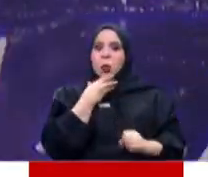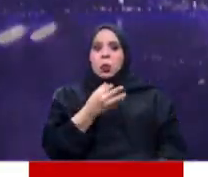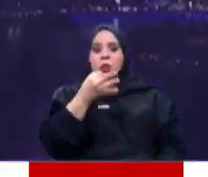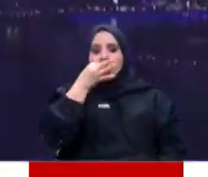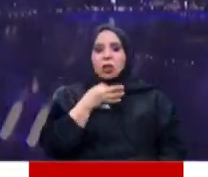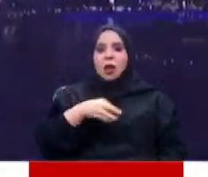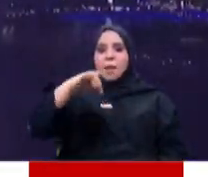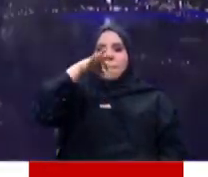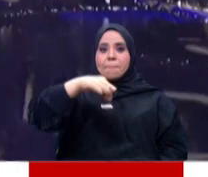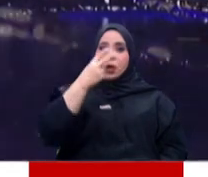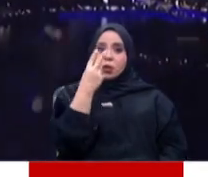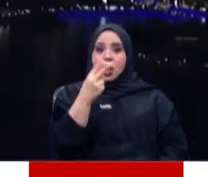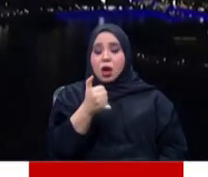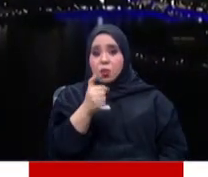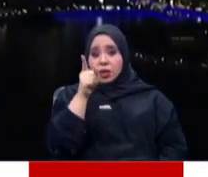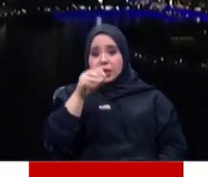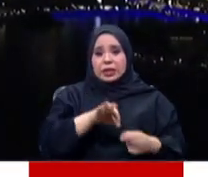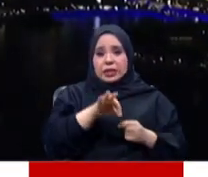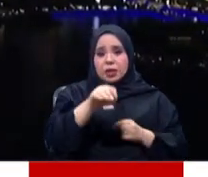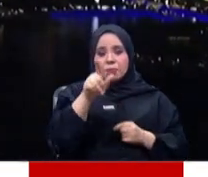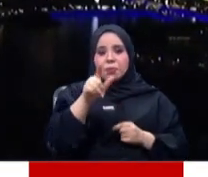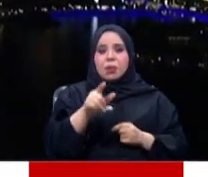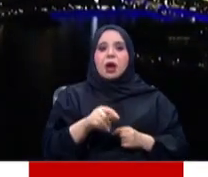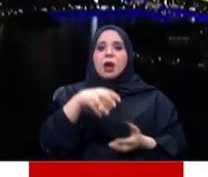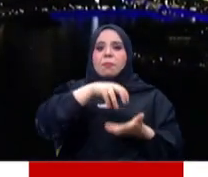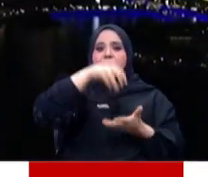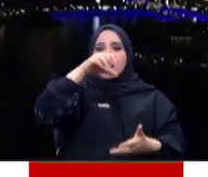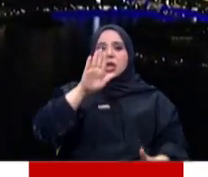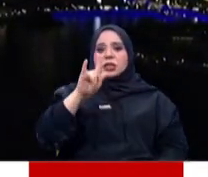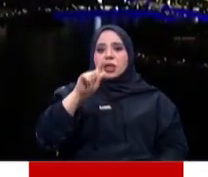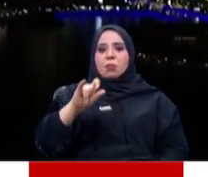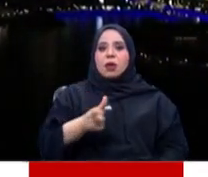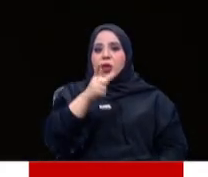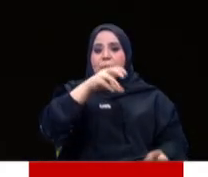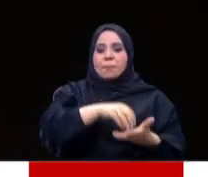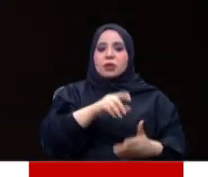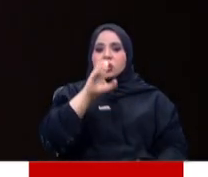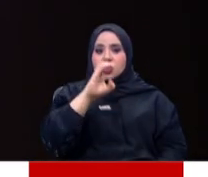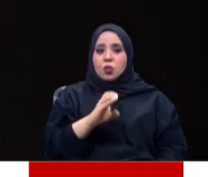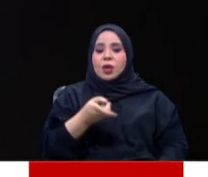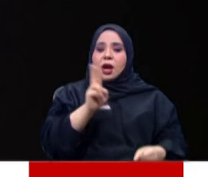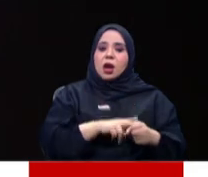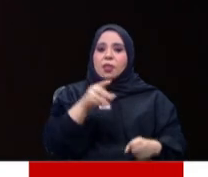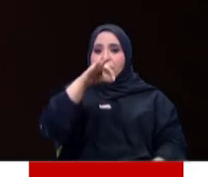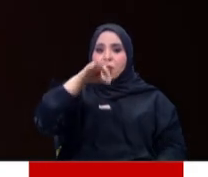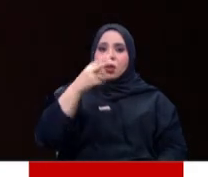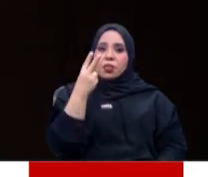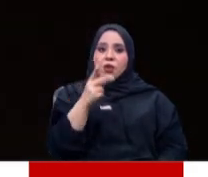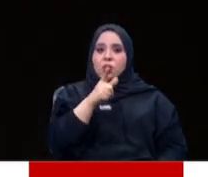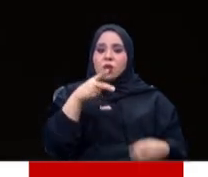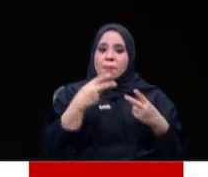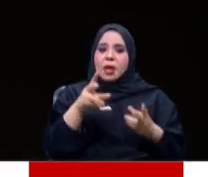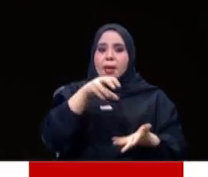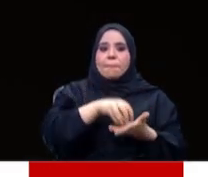المبهرة من موقعين، الأول كان بالقرب من قلعة سلمان بن أحمد الفاتح بالمحافظة الجنوبية، أما الموقع الثاني فقد كان في